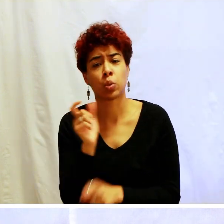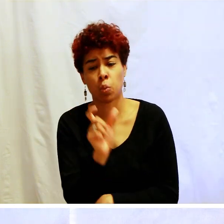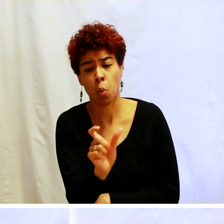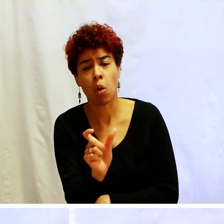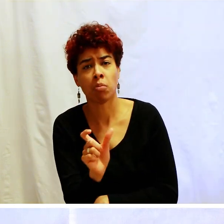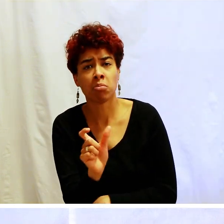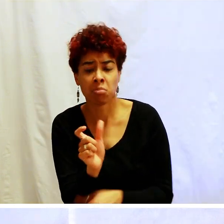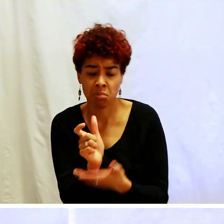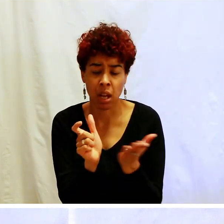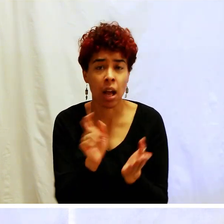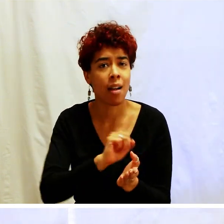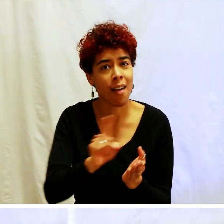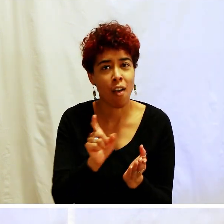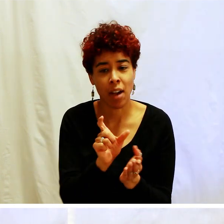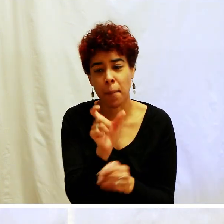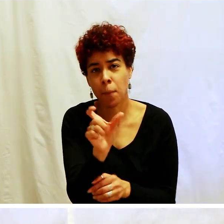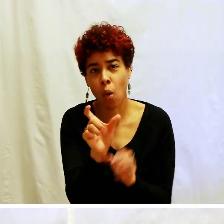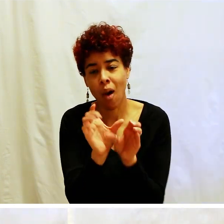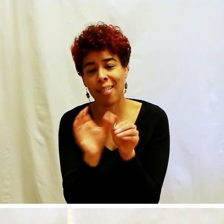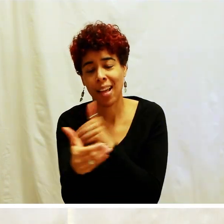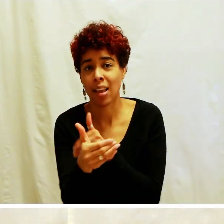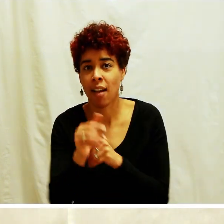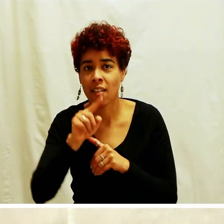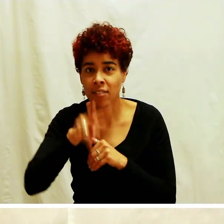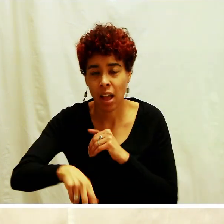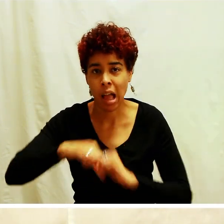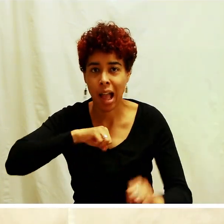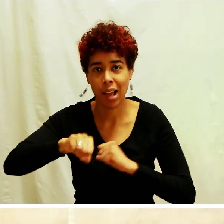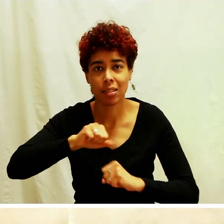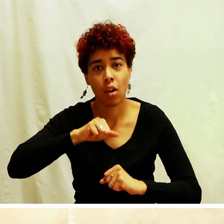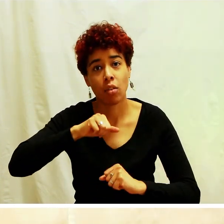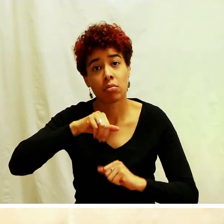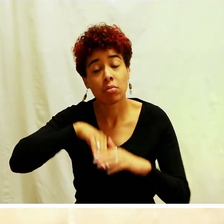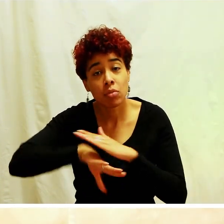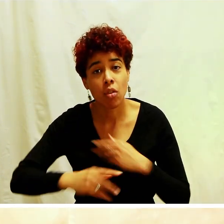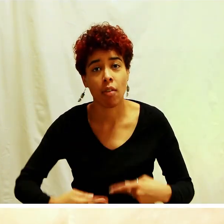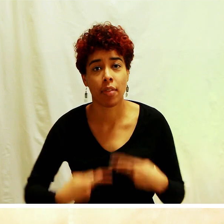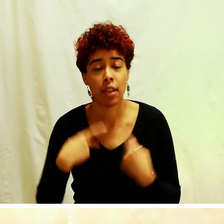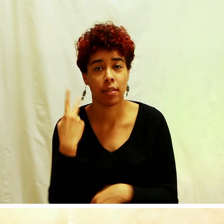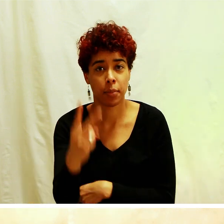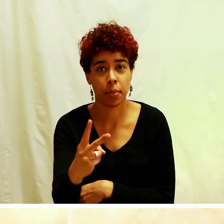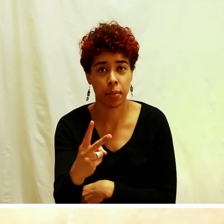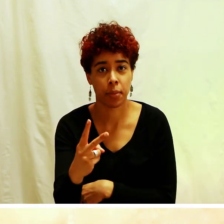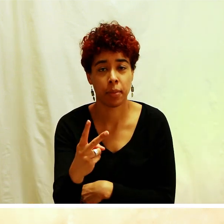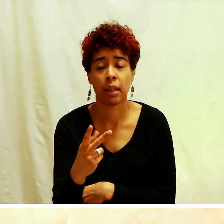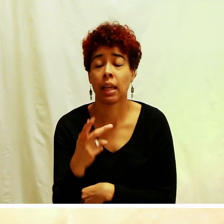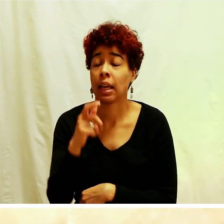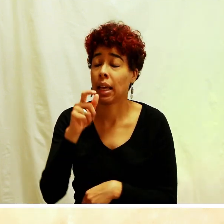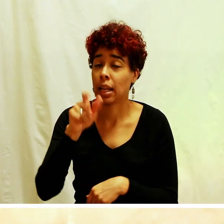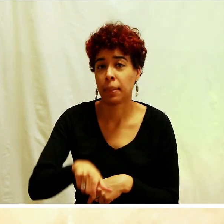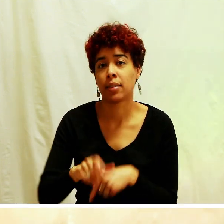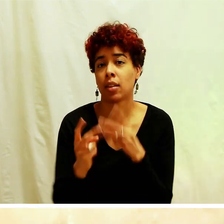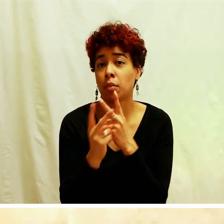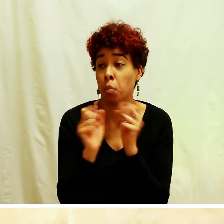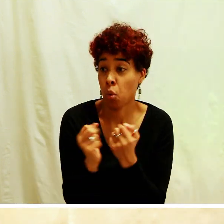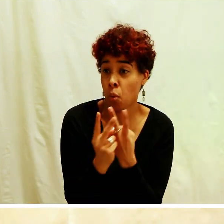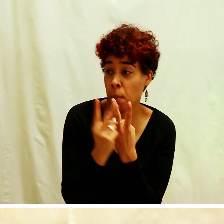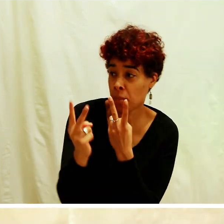Dieu, mais c'est une action puissante à travers ta vie qui vient toucher celui qui est en face de